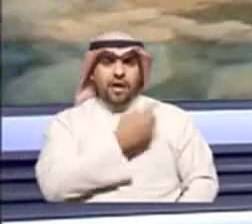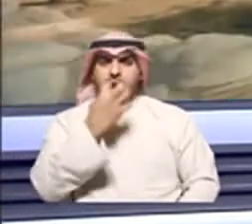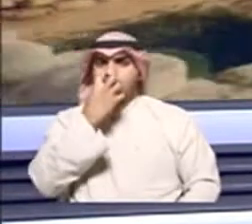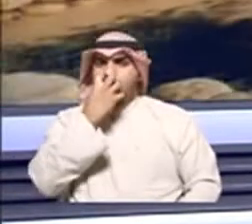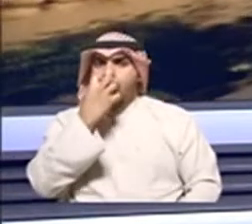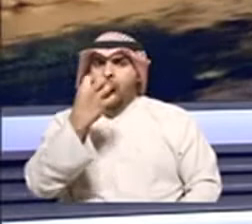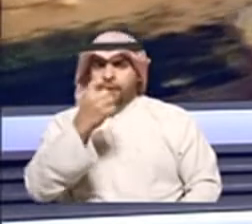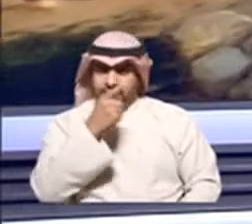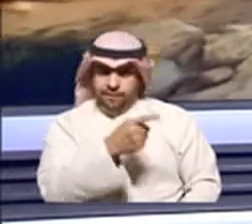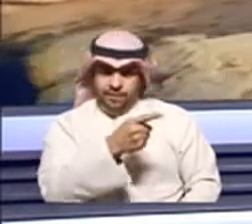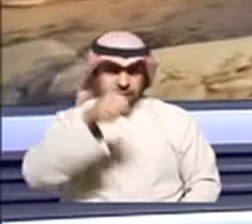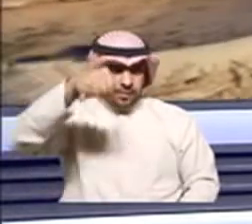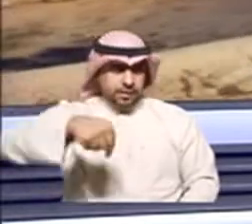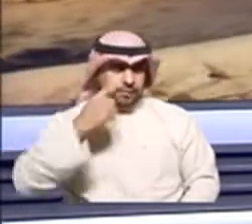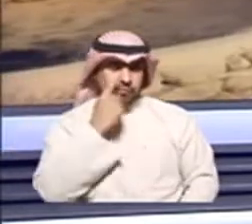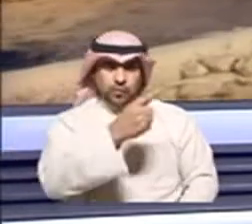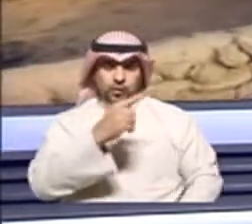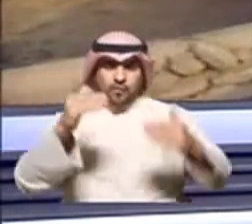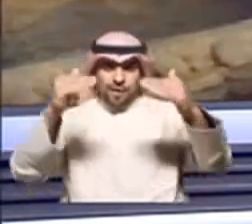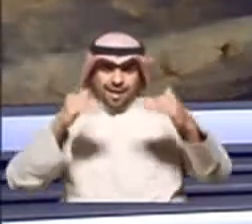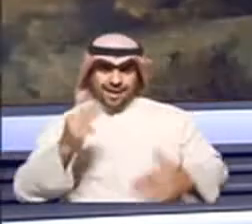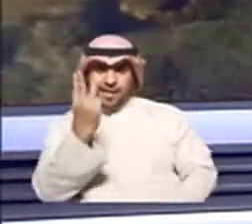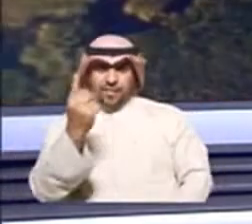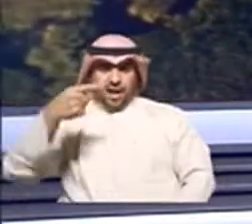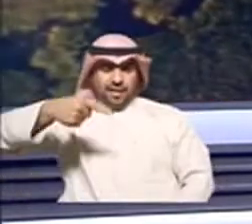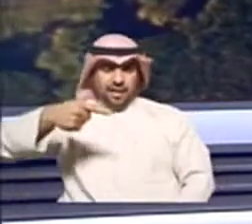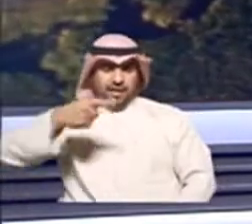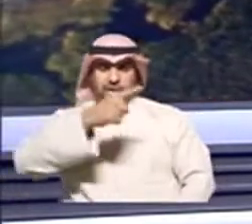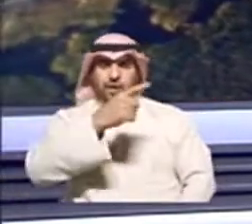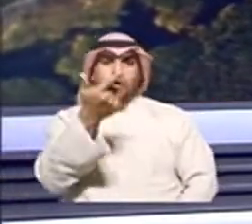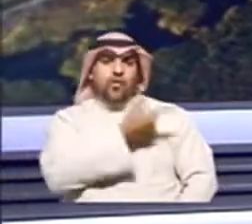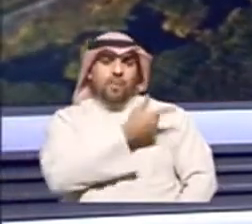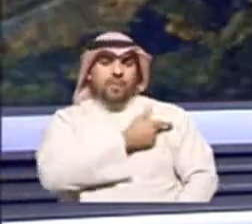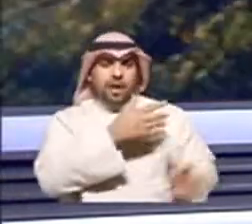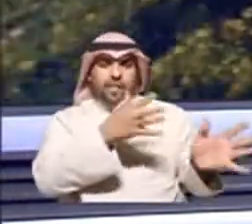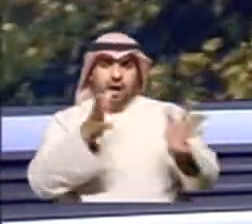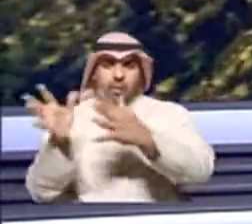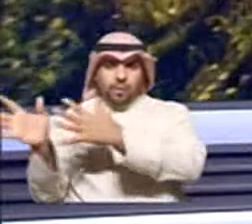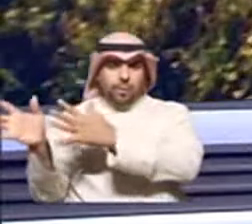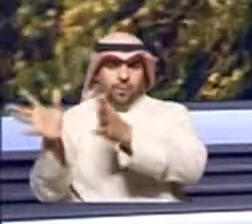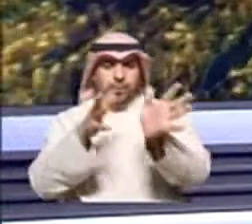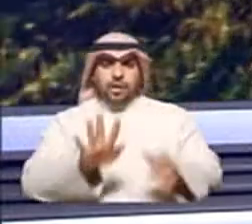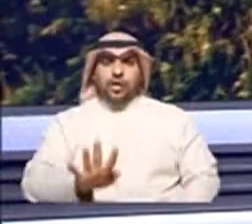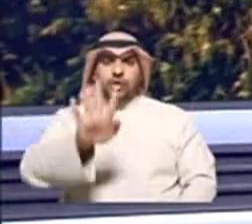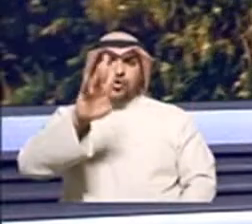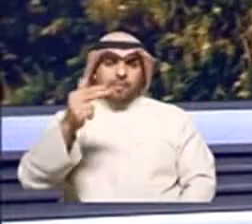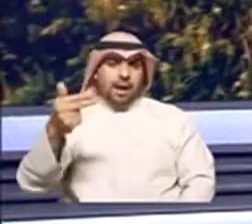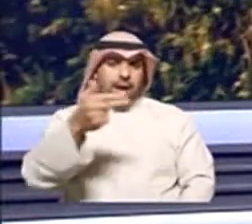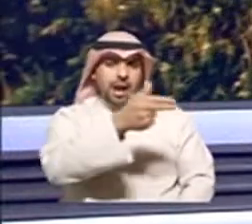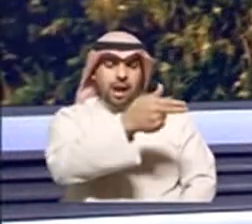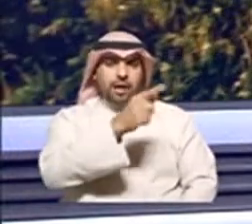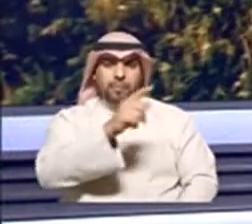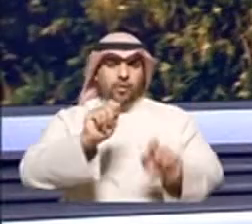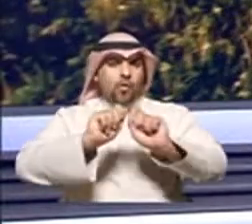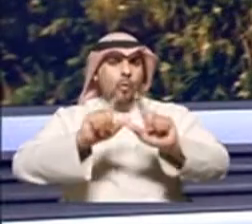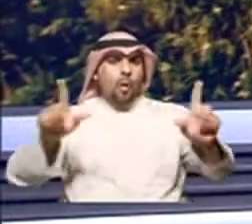يوم الثلاثاء، الصغرى 13 درجة مئوية، الهواء الكوس راح يكون موجود في يوم الثلاثاء، يقلب بعدها إلى الشمالي الغربي، ونشاط ملحوظ